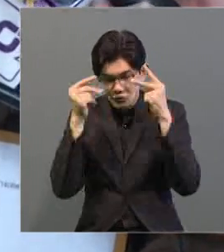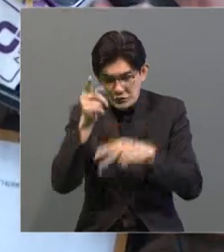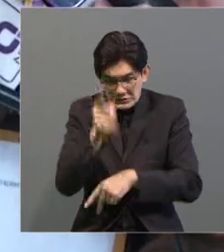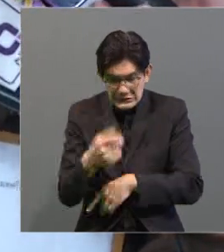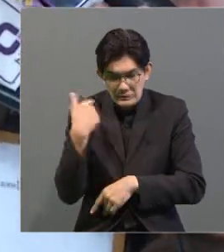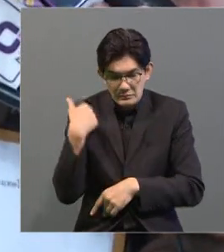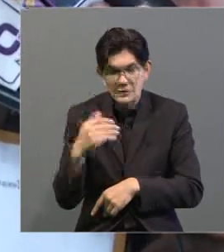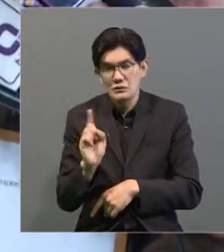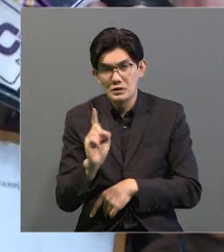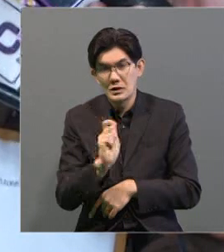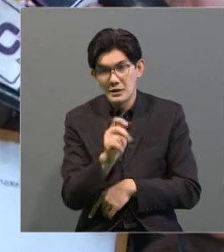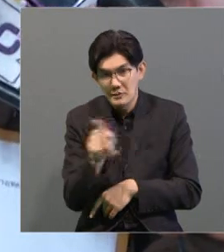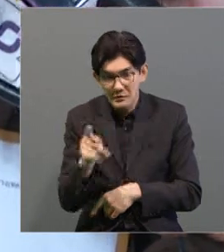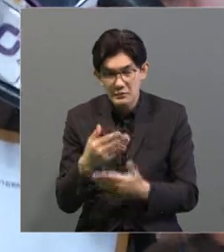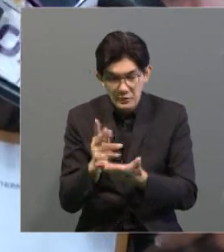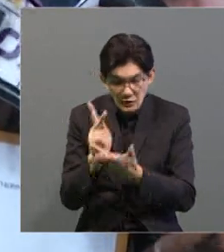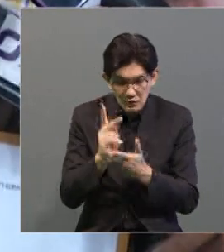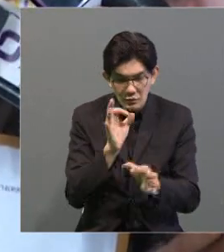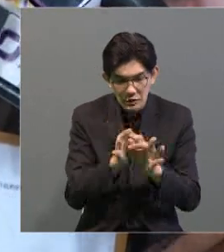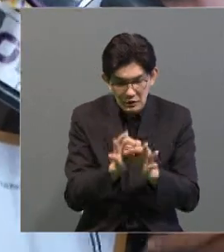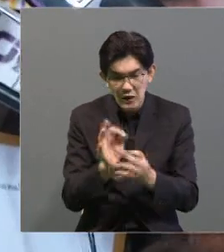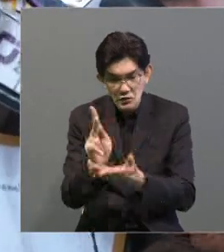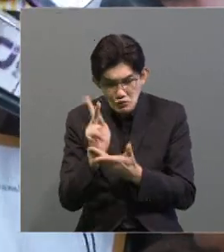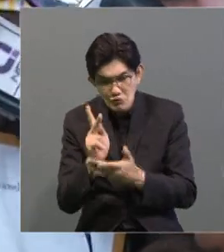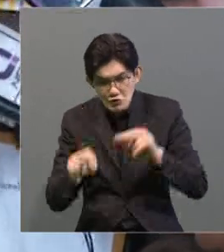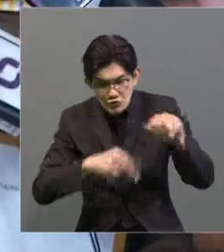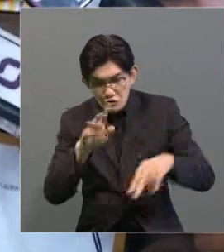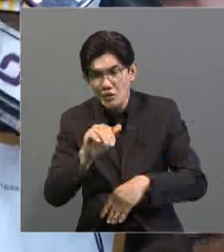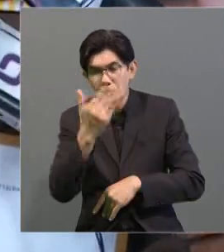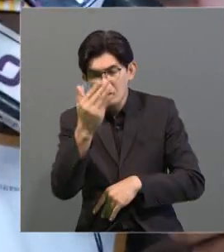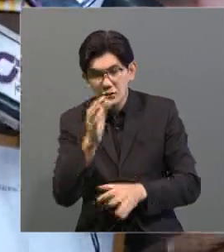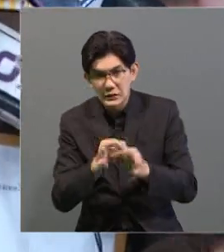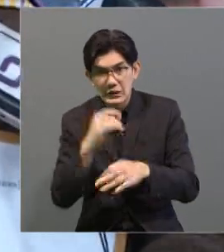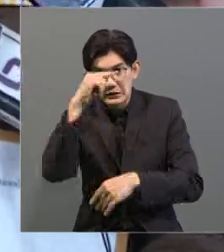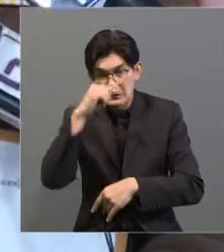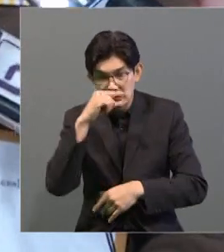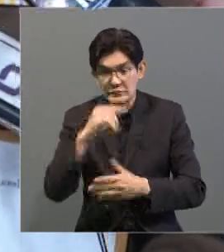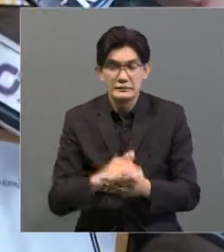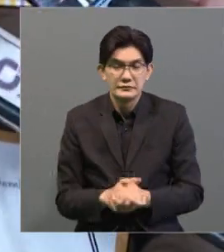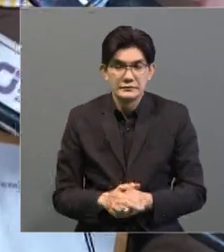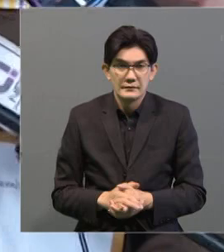ะคะจะกู้กับแอปไหนจะธนาคารไหนตรวจสอบกับธนาคารแห่งประเทศไทยก่อนค่ะ